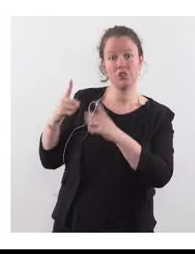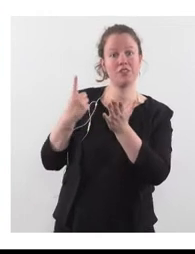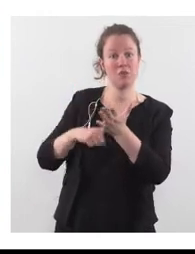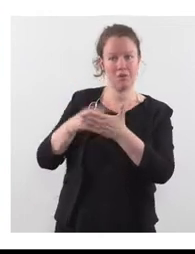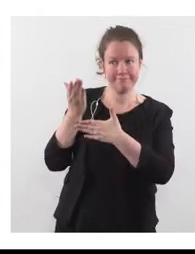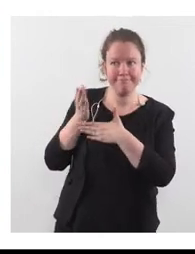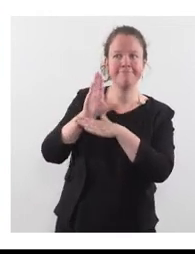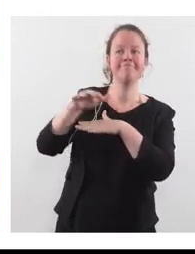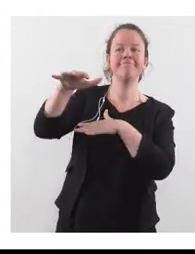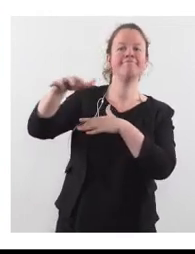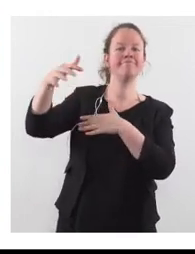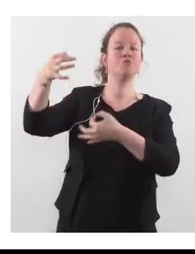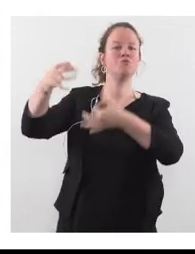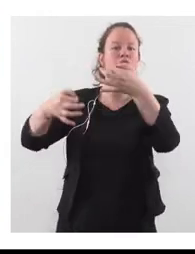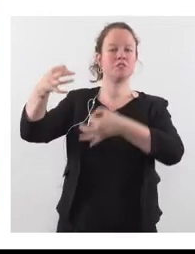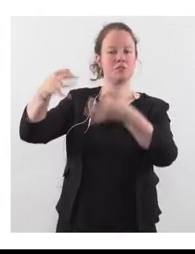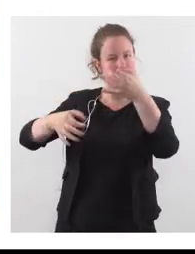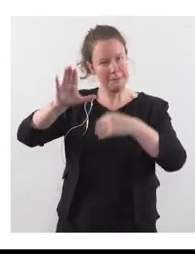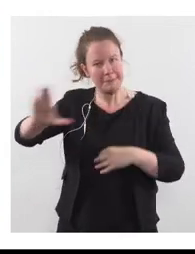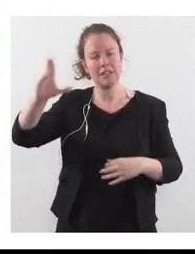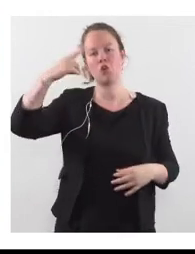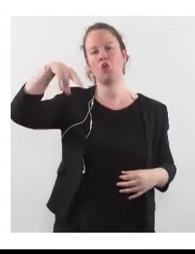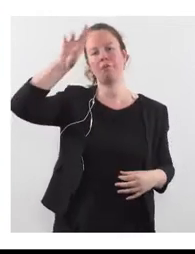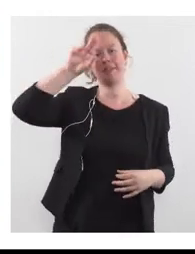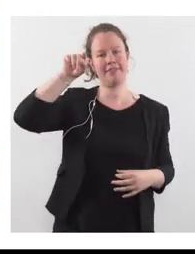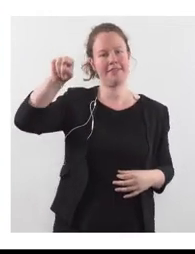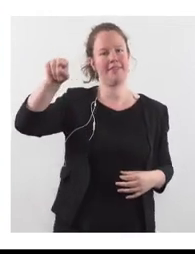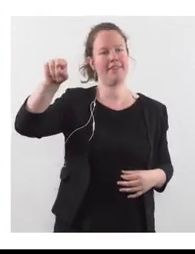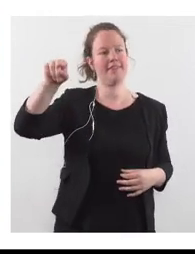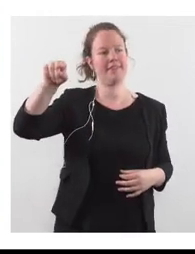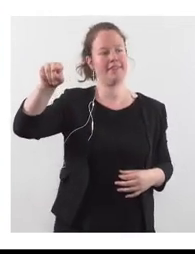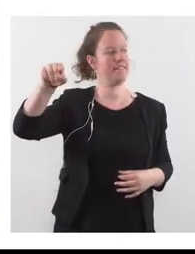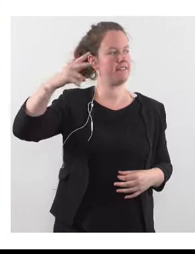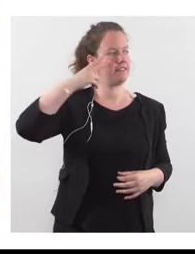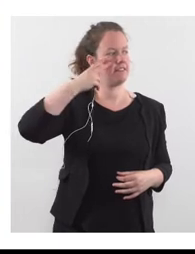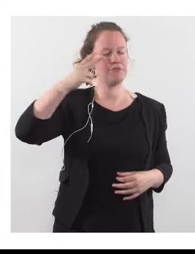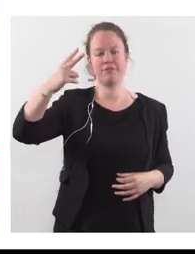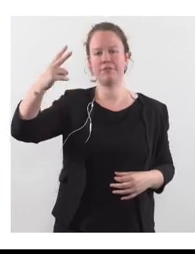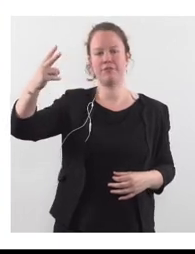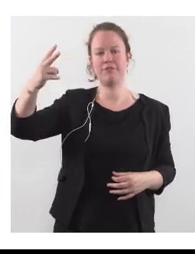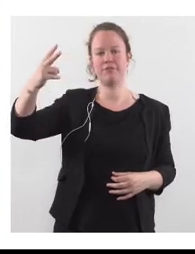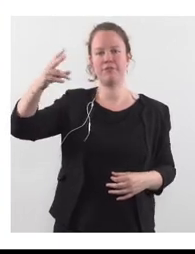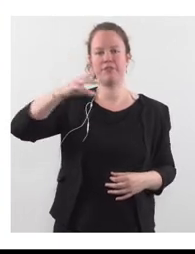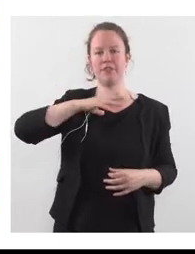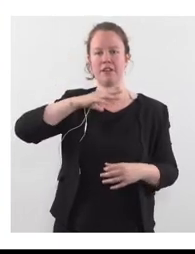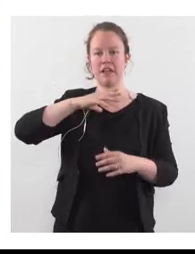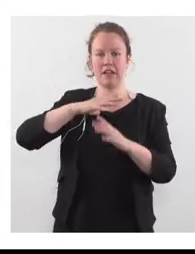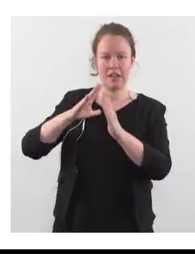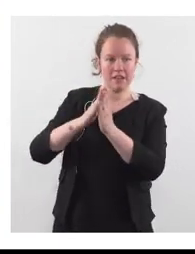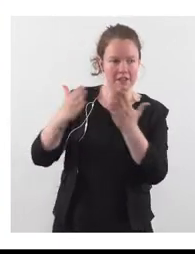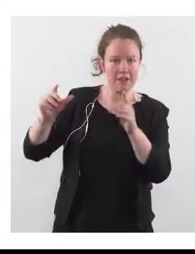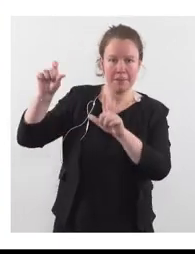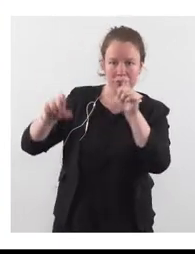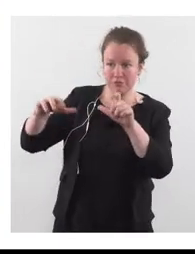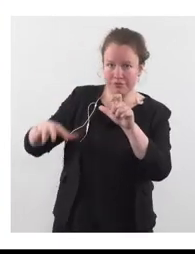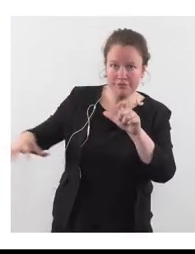très intéressants dont les références pour la plupart figurent dans votre livret du participant. Devant la Cour européenne des droits de